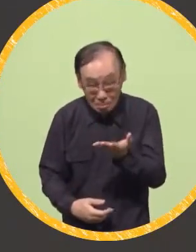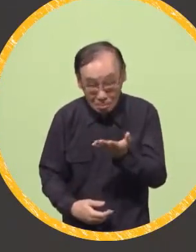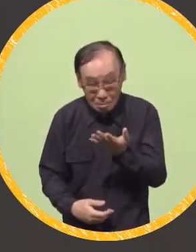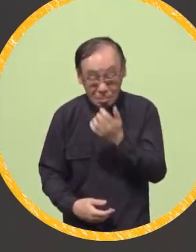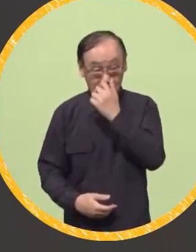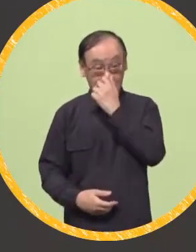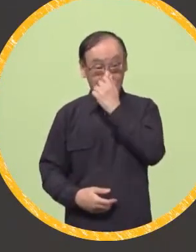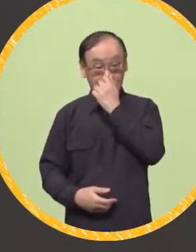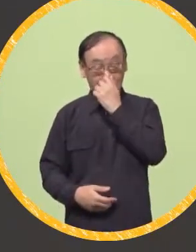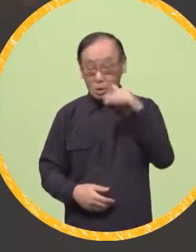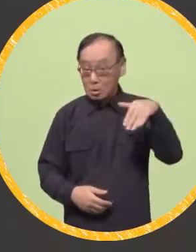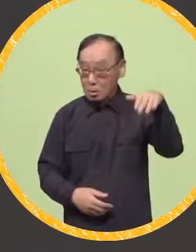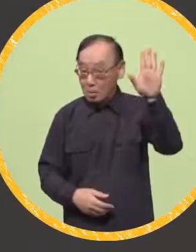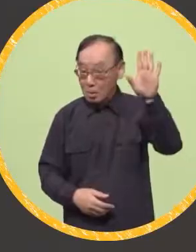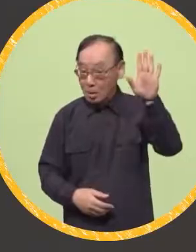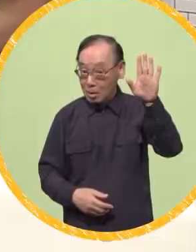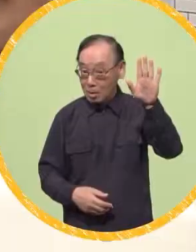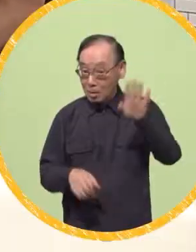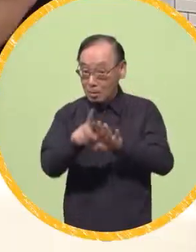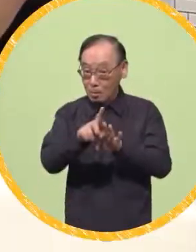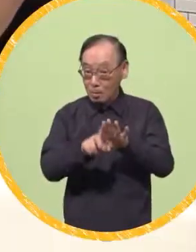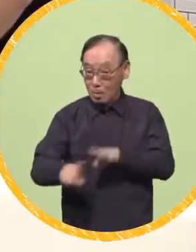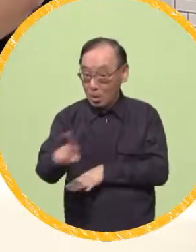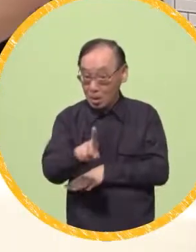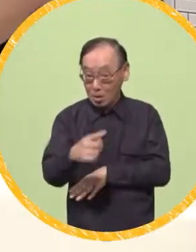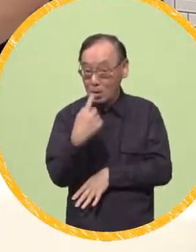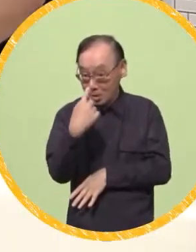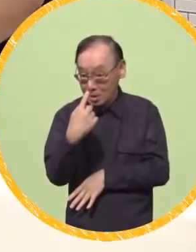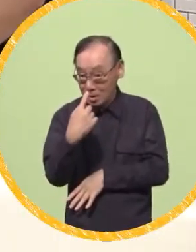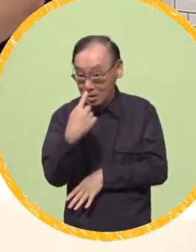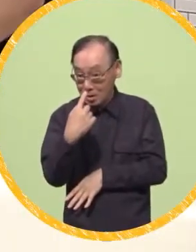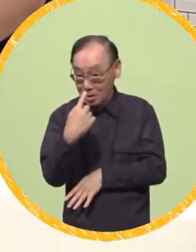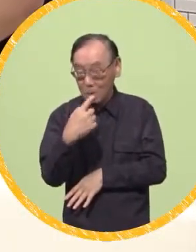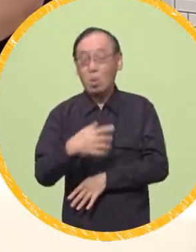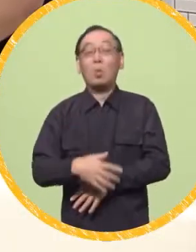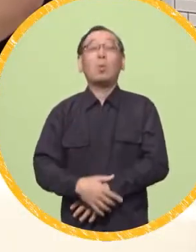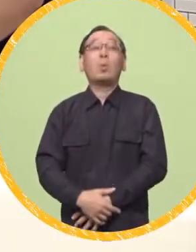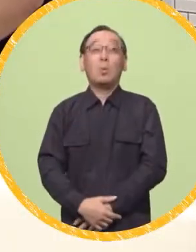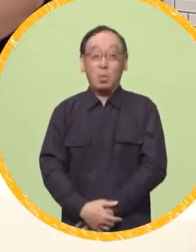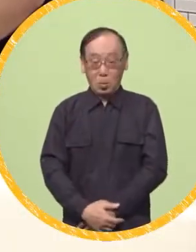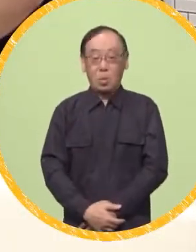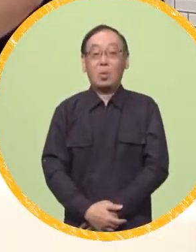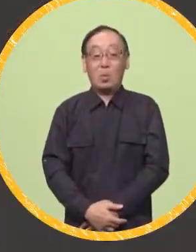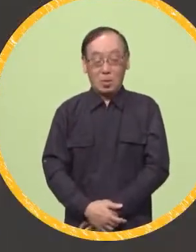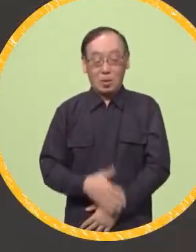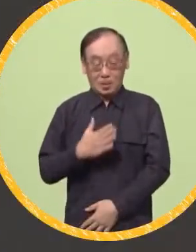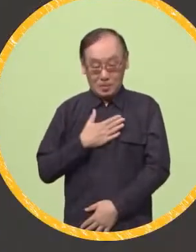わーワンワンワンワンワンワンワンワンワンワン思った